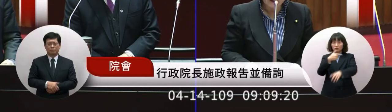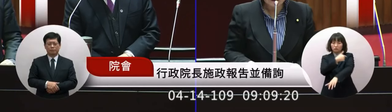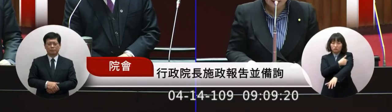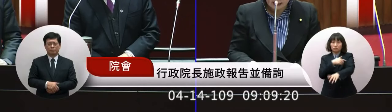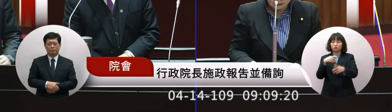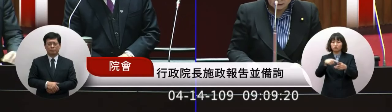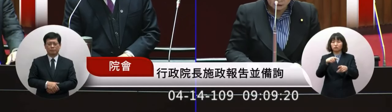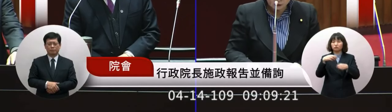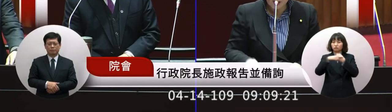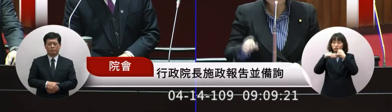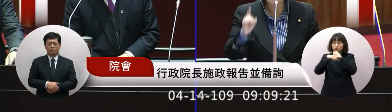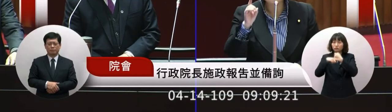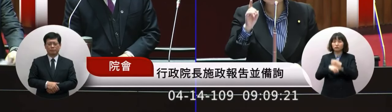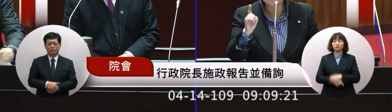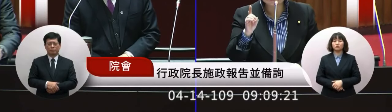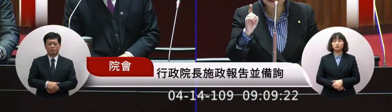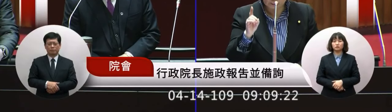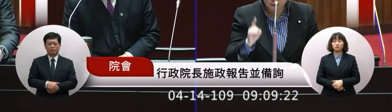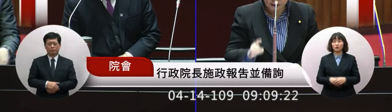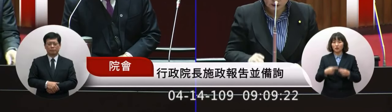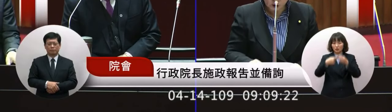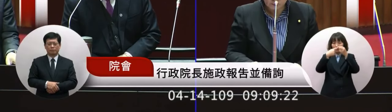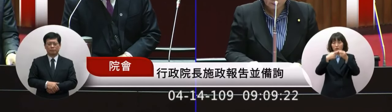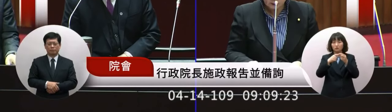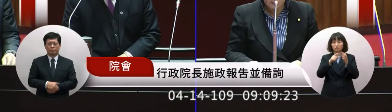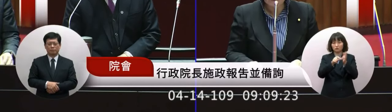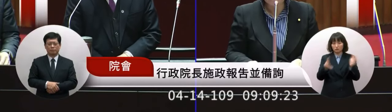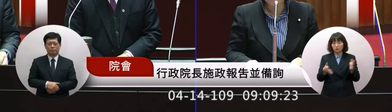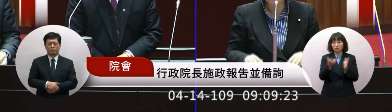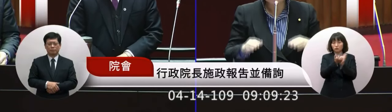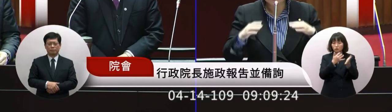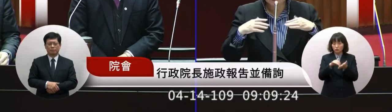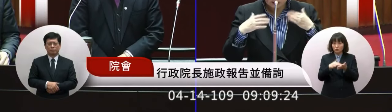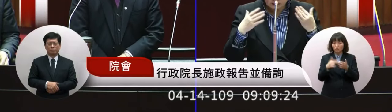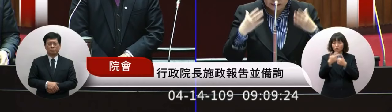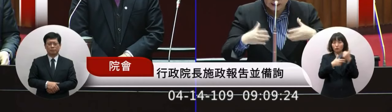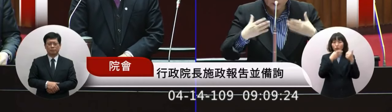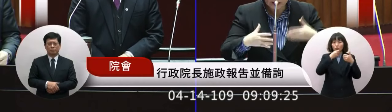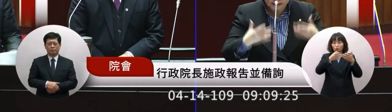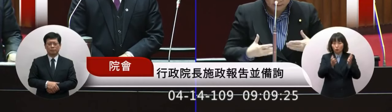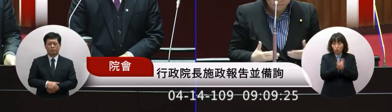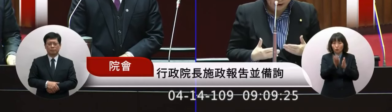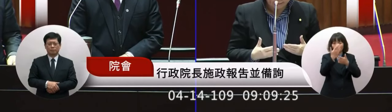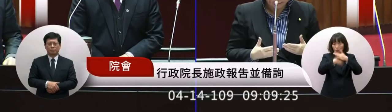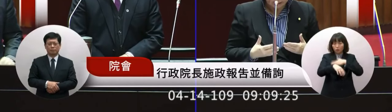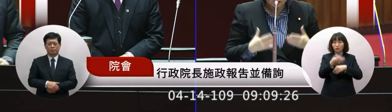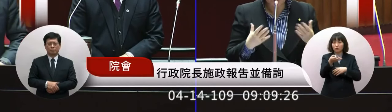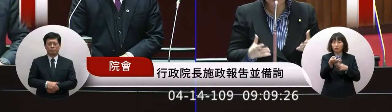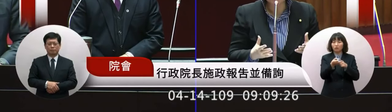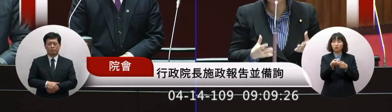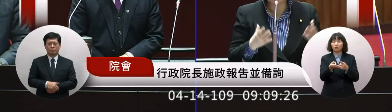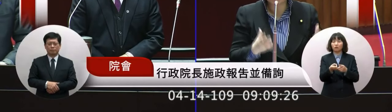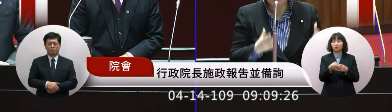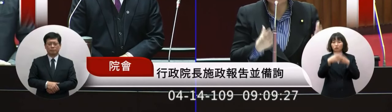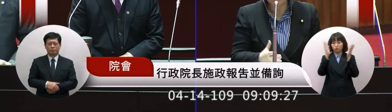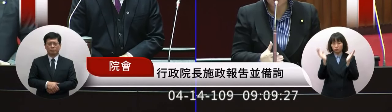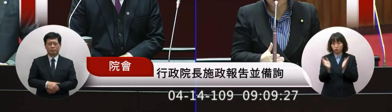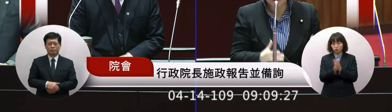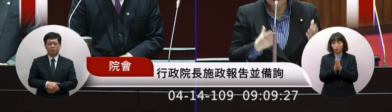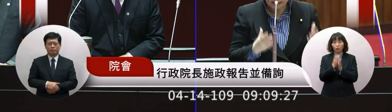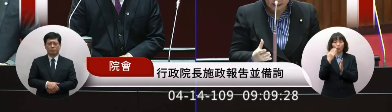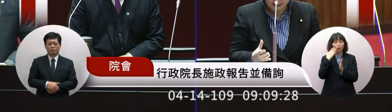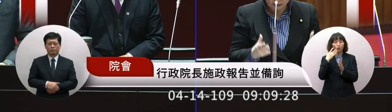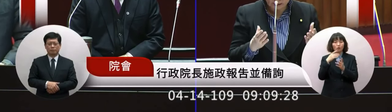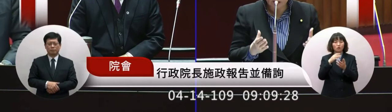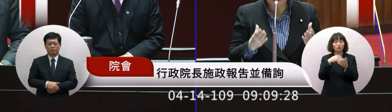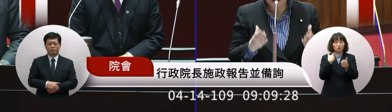发。那也就是说，第一期的预算之中，卫福部剩余的经费，全数就算作